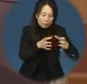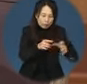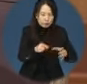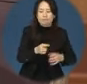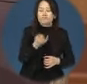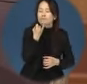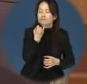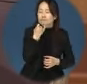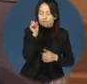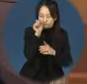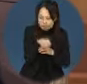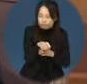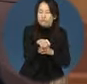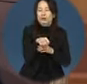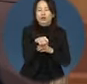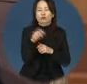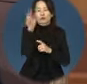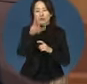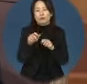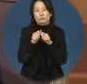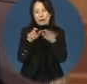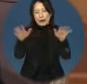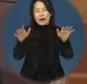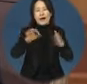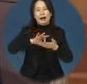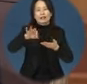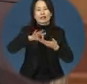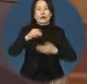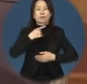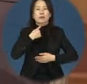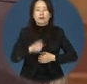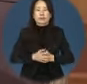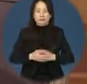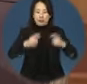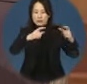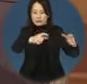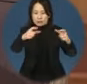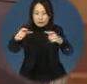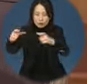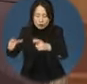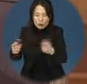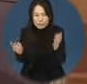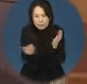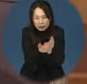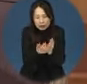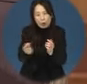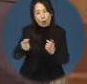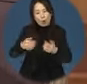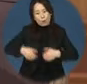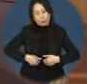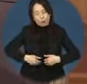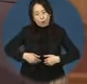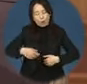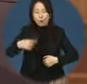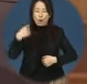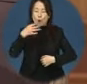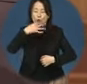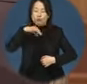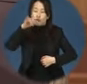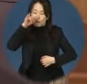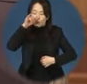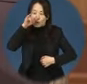실시하는 등 이와 같이 지역에 맞게 예 는 지역에서 필요한 정책을 이야기하고 그것이 실제로